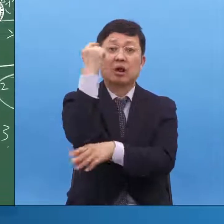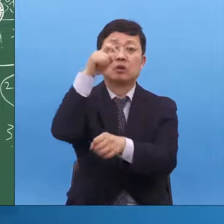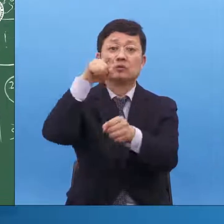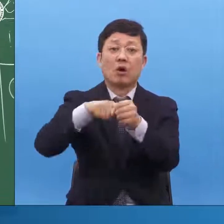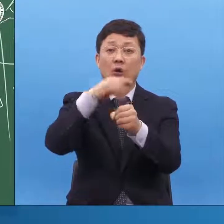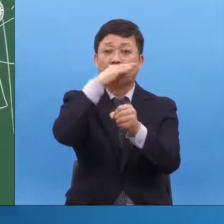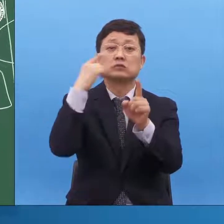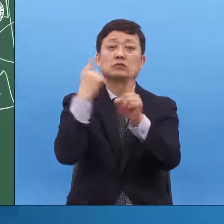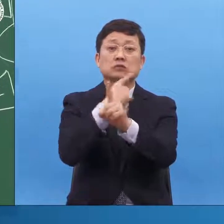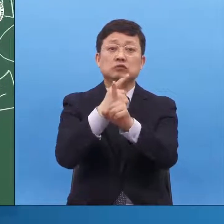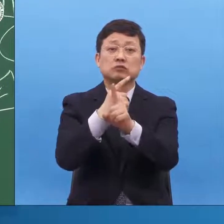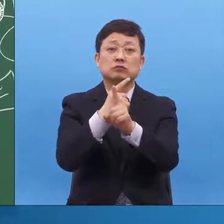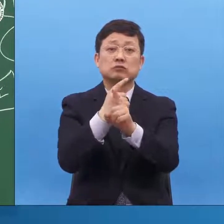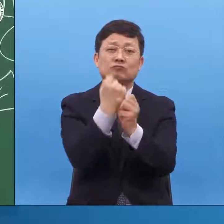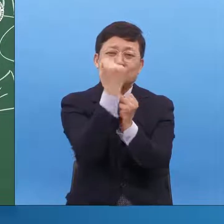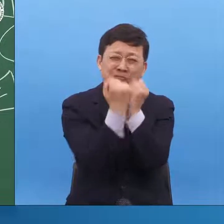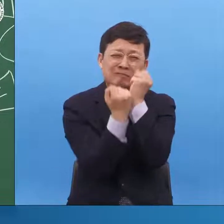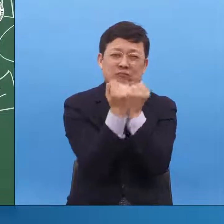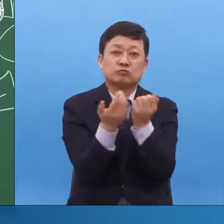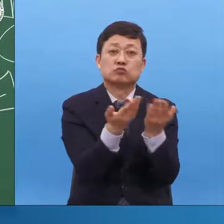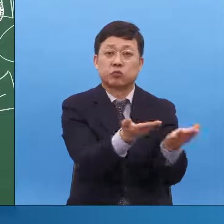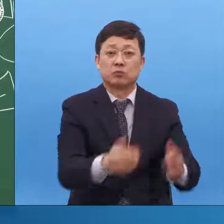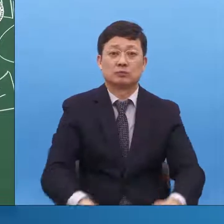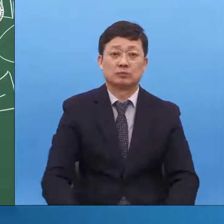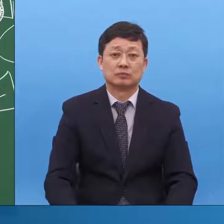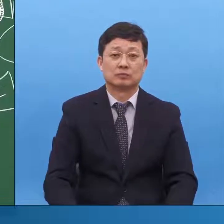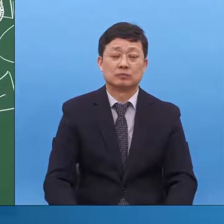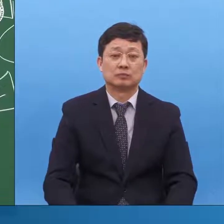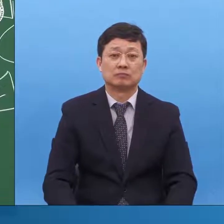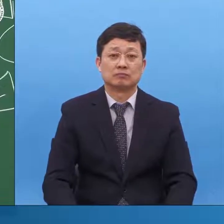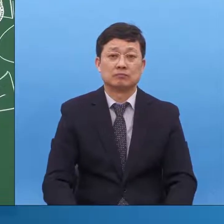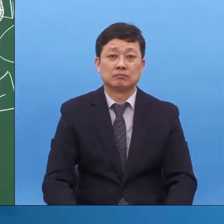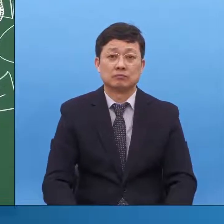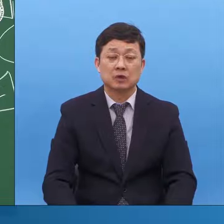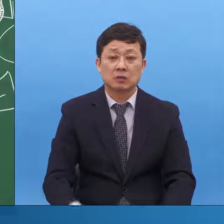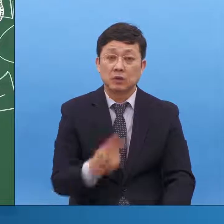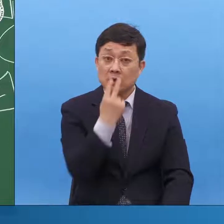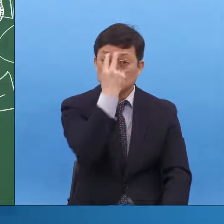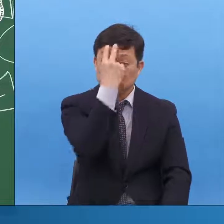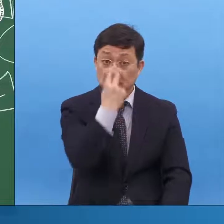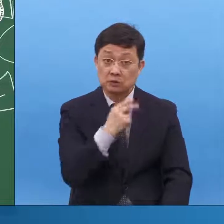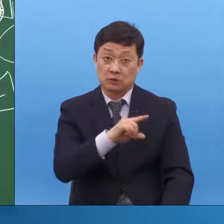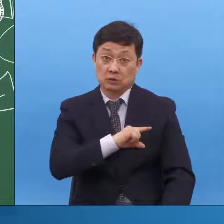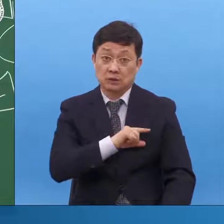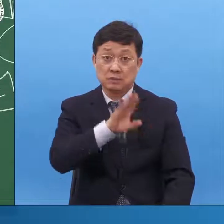healing. 예수님께서 그 바디메오가요 눈 어두우니까 안